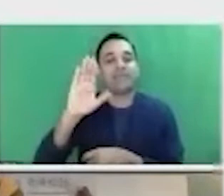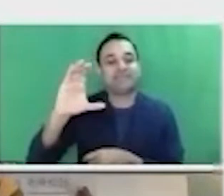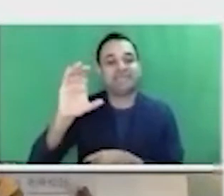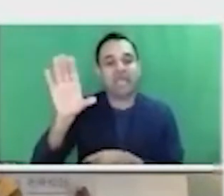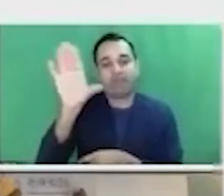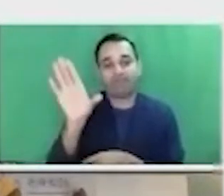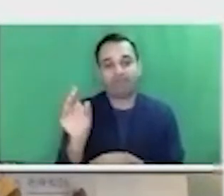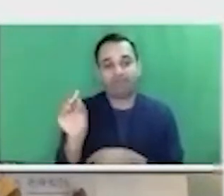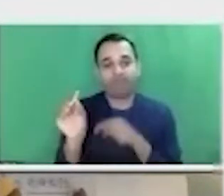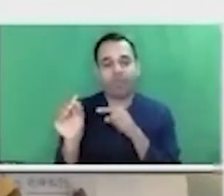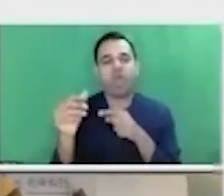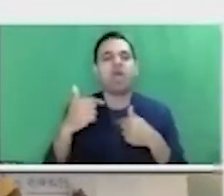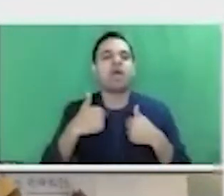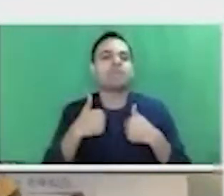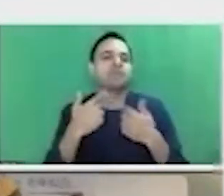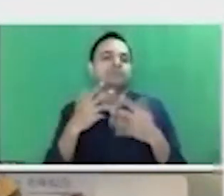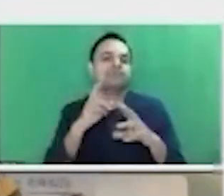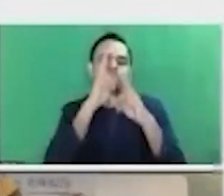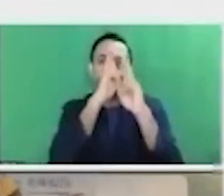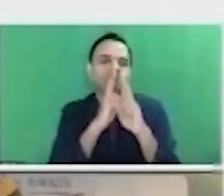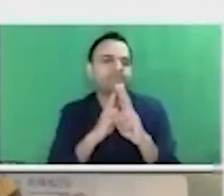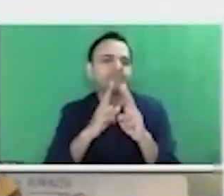المناقشة ستنقسم إلى جزئين.